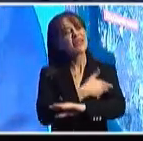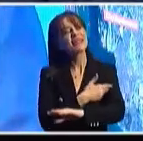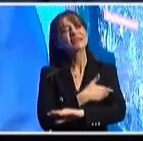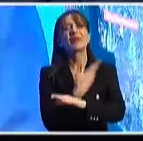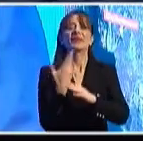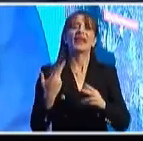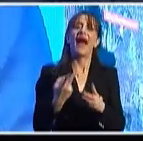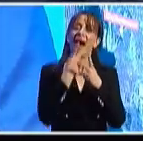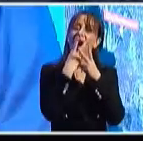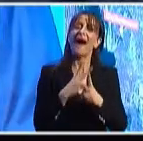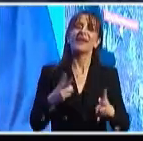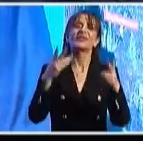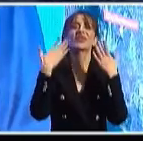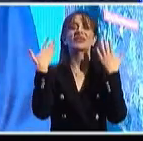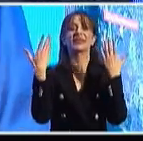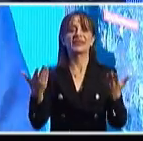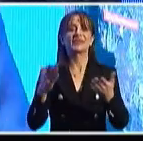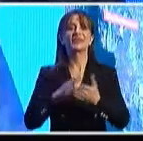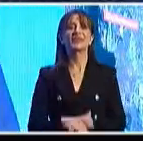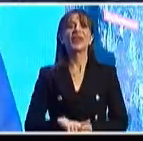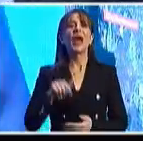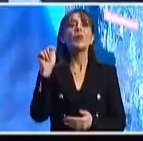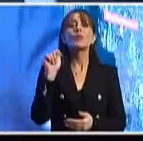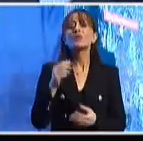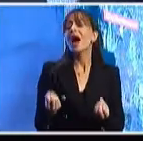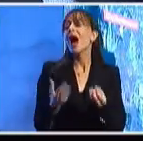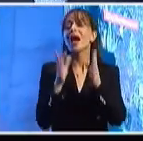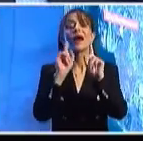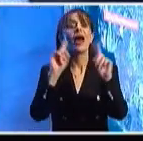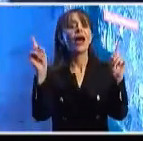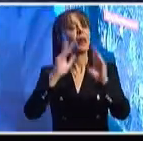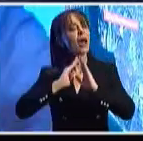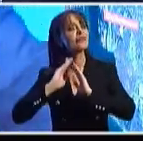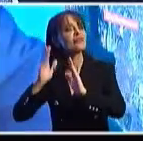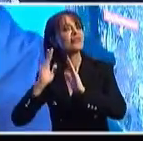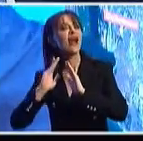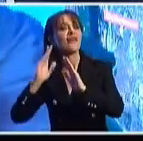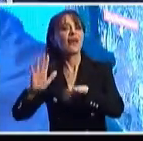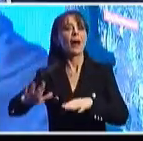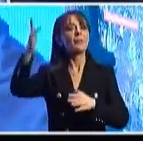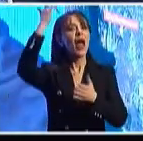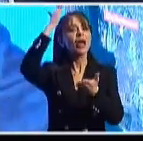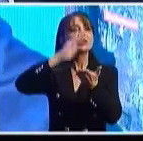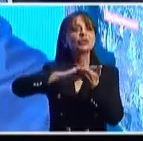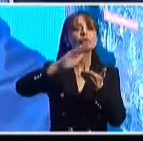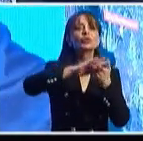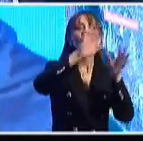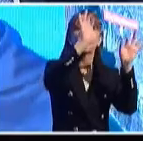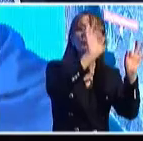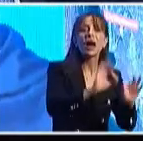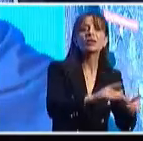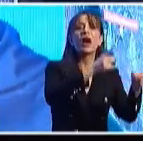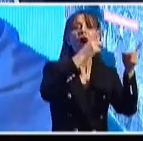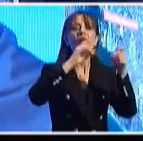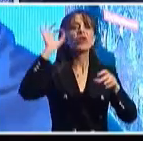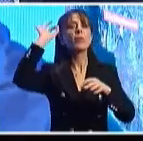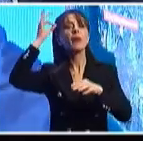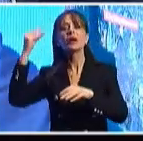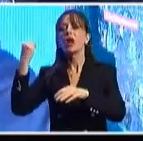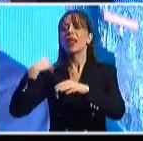almış olacağız. Ve bununla yetinmeyeceğiz. Beylikdüzü'nden sırasıyla Avcılar, Bakırköy,